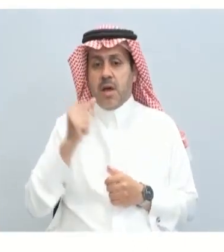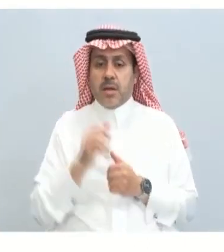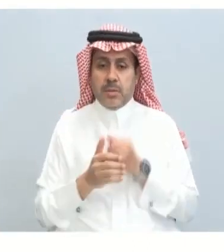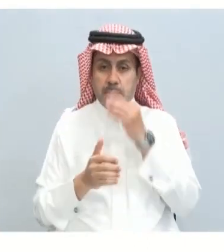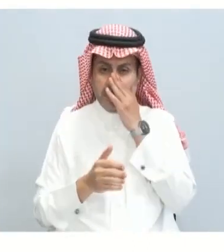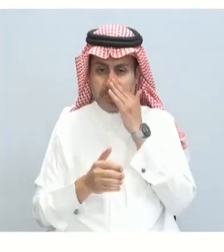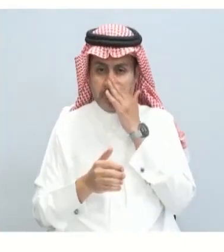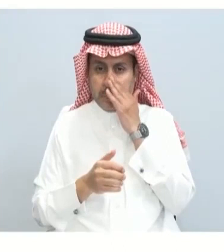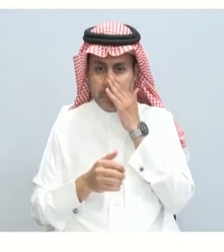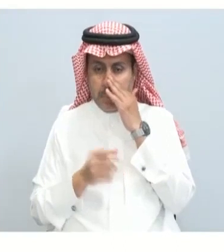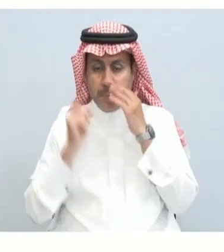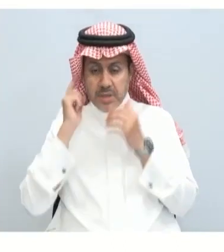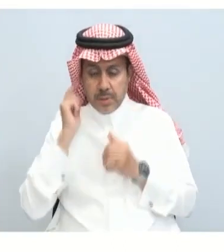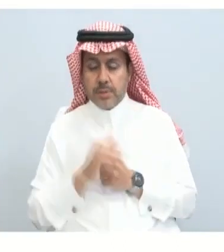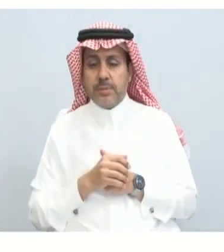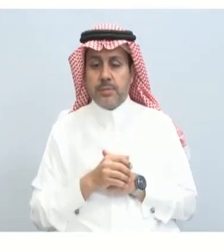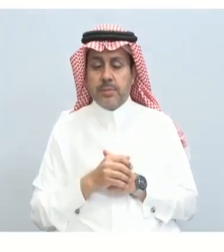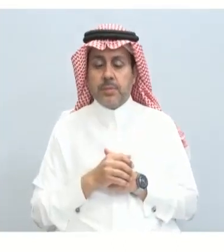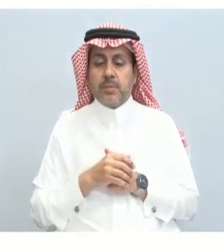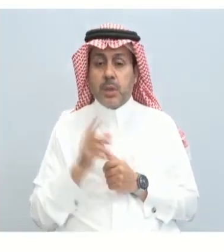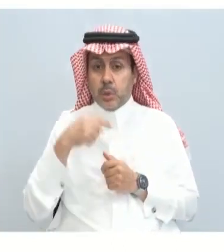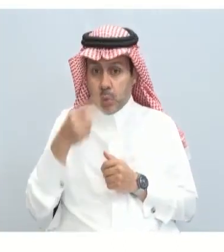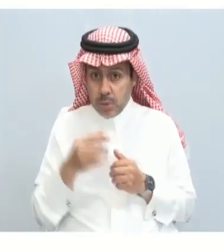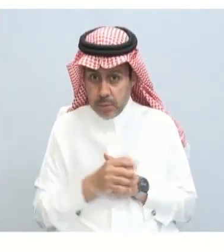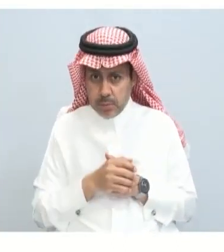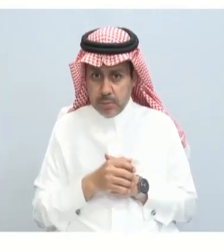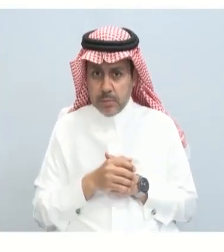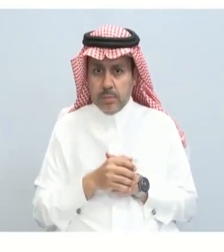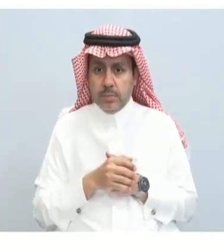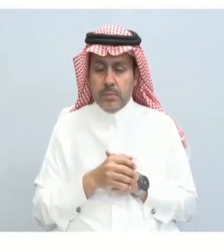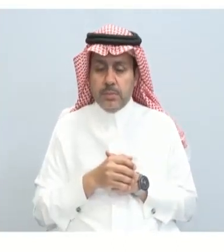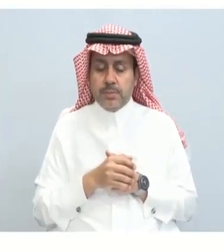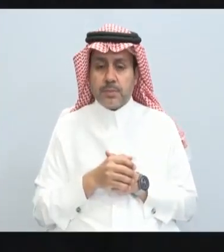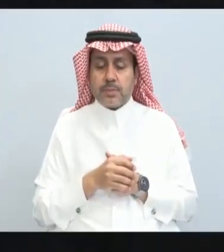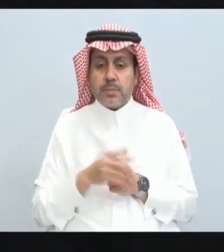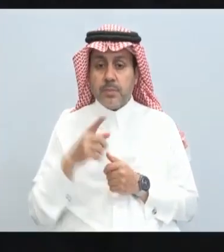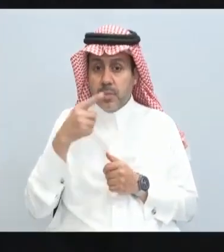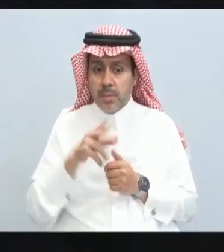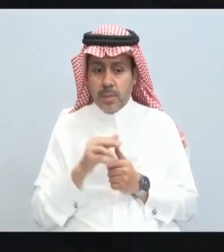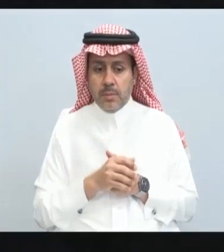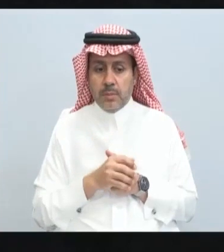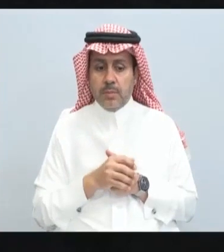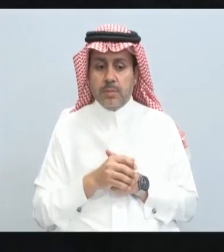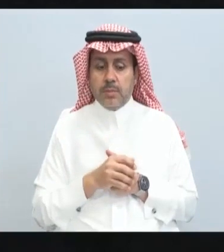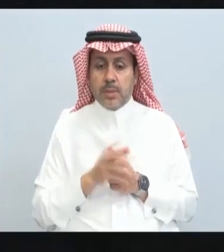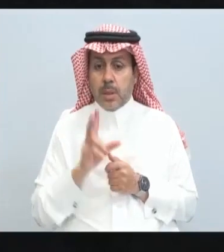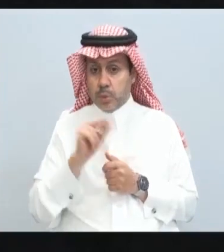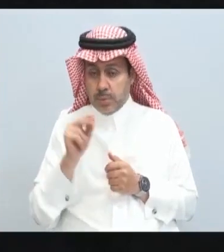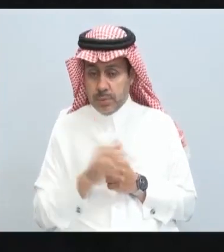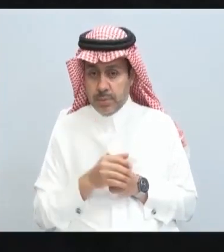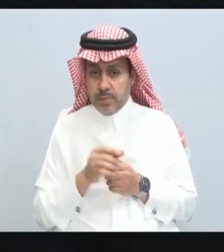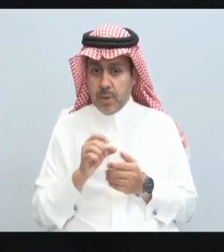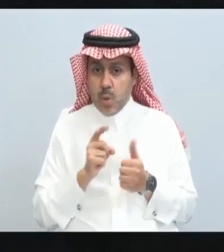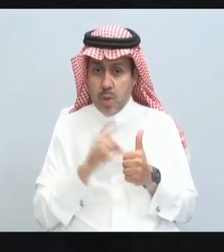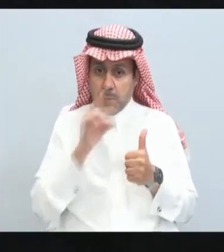اقول محمد سمعت من معاذ دررا كلاما كالدرر فانا ذكرت كلاما هنا مشبه مشبه بهاتشبيه اذا